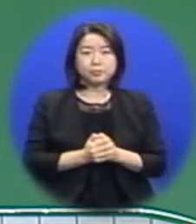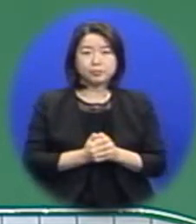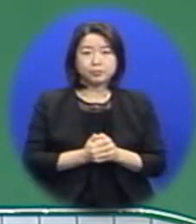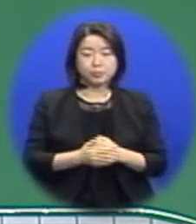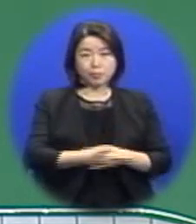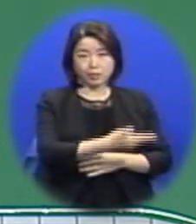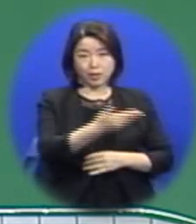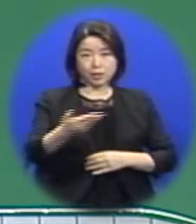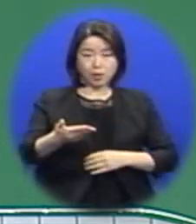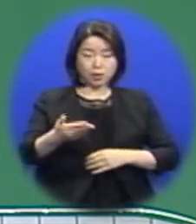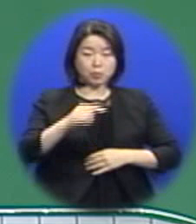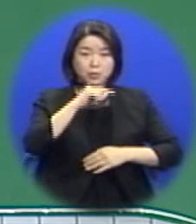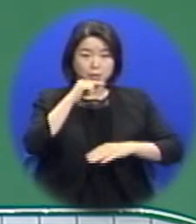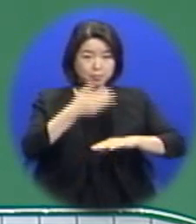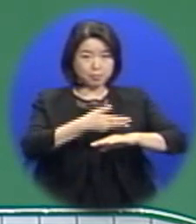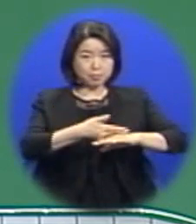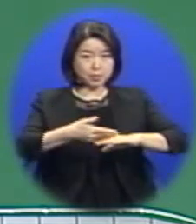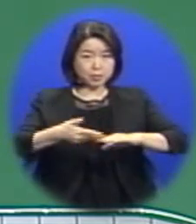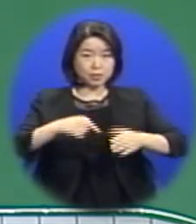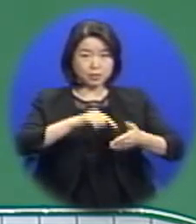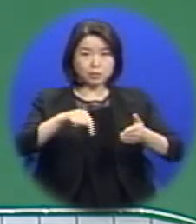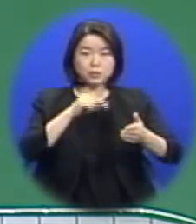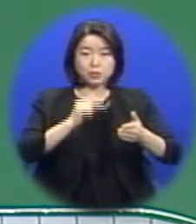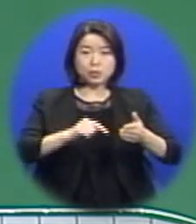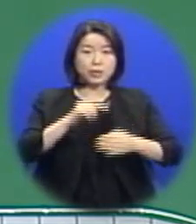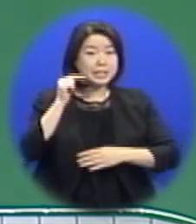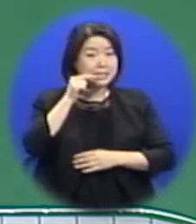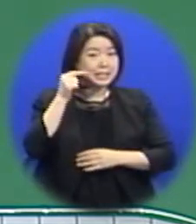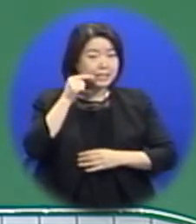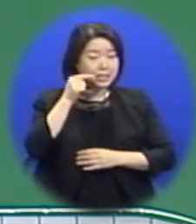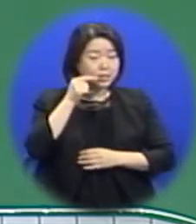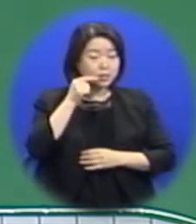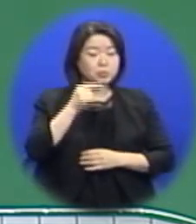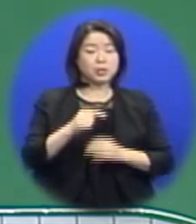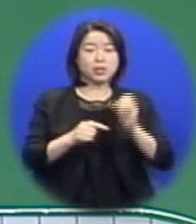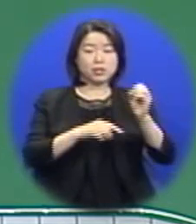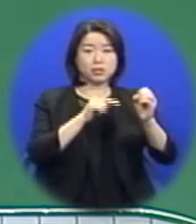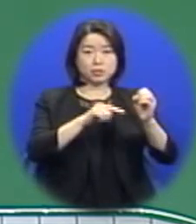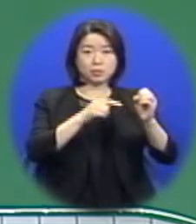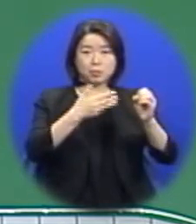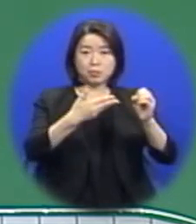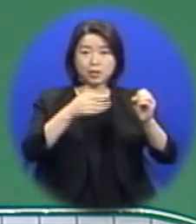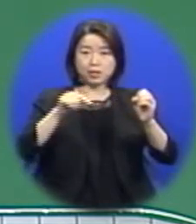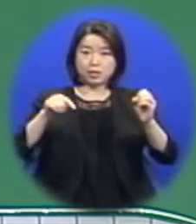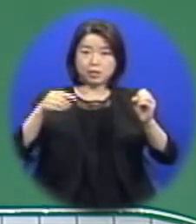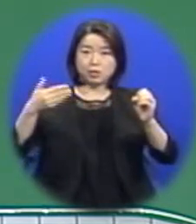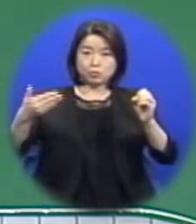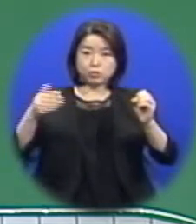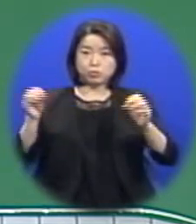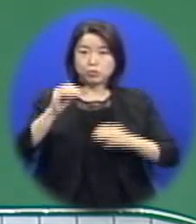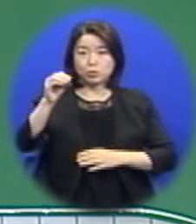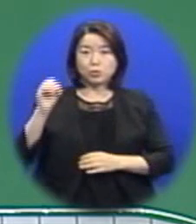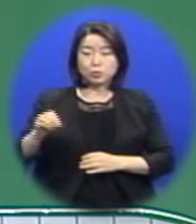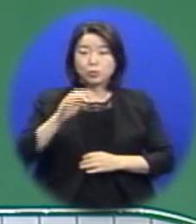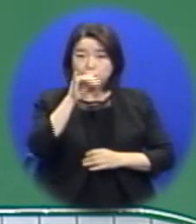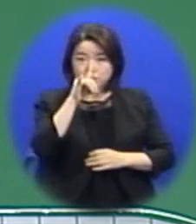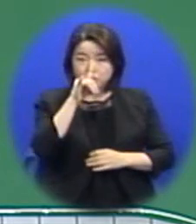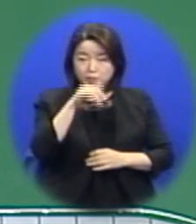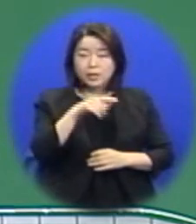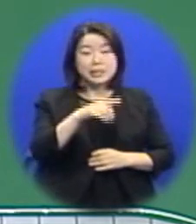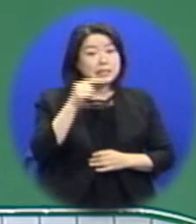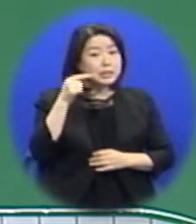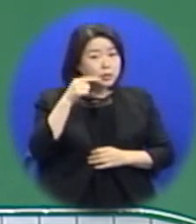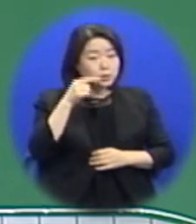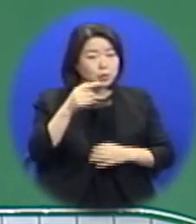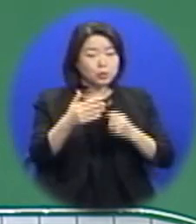여러분, 혈액 속에 염분이 0.8에서 0.9%가 있다고 합니다. 근데 그 염분으로 혈액이